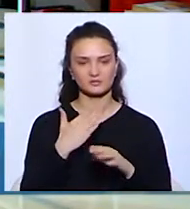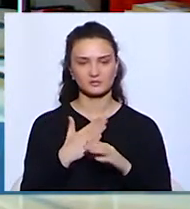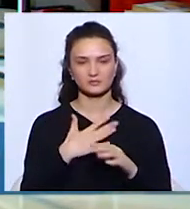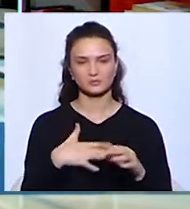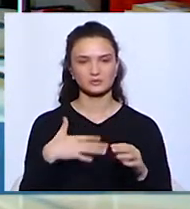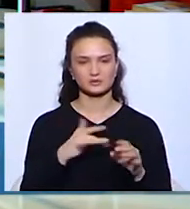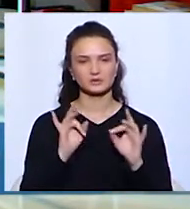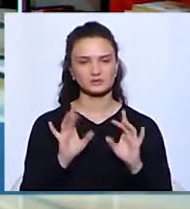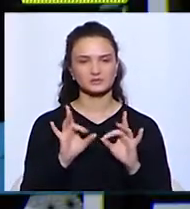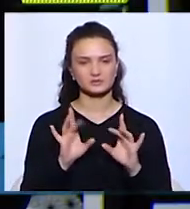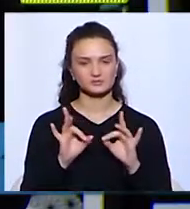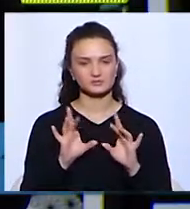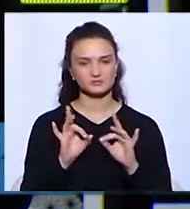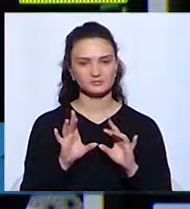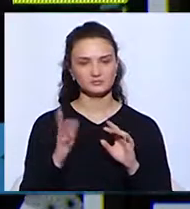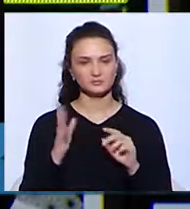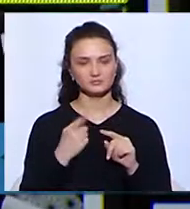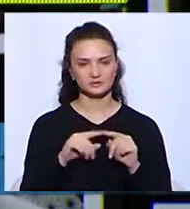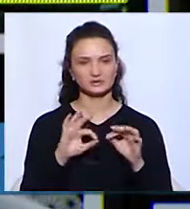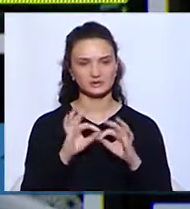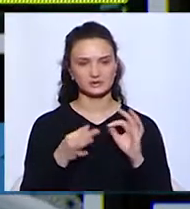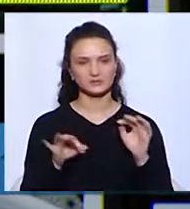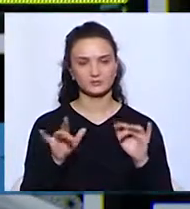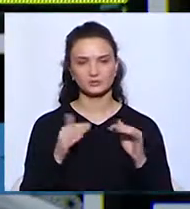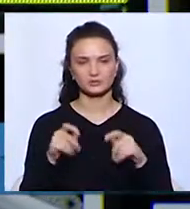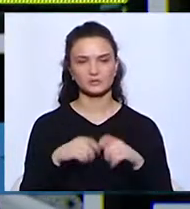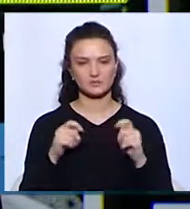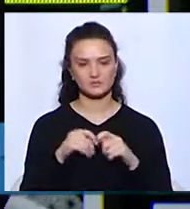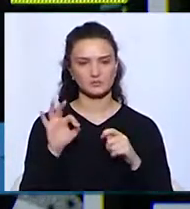არის მუცლის ტკივილი, რომელიც ნაწლავის ფუნქციურ